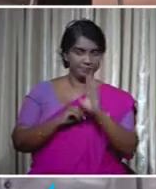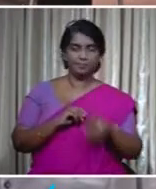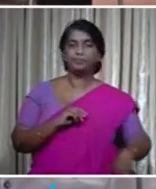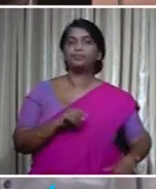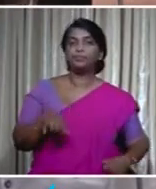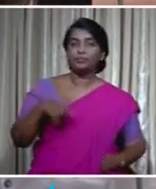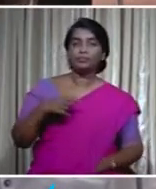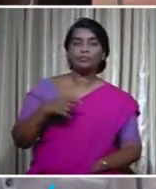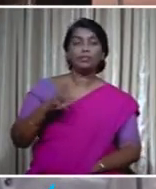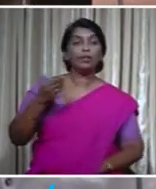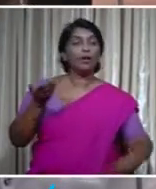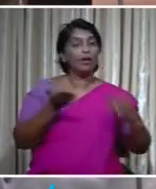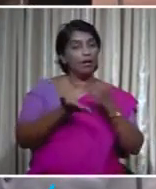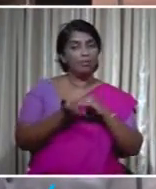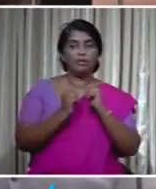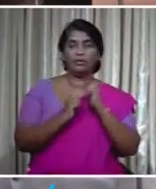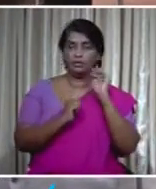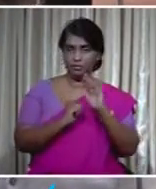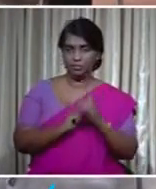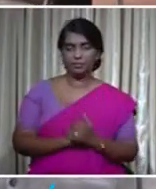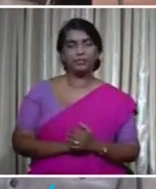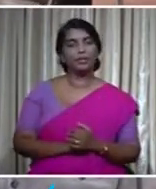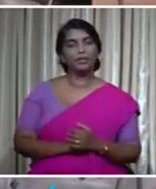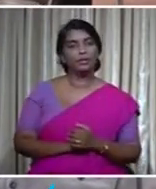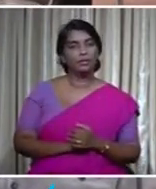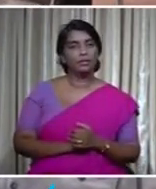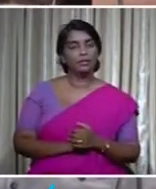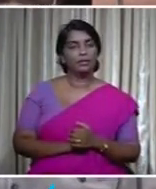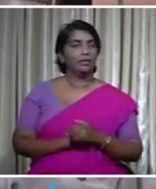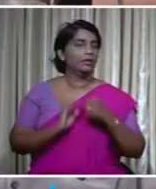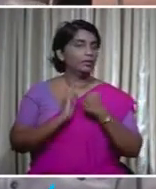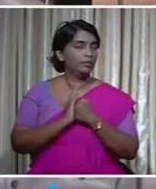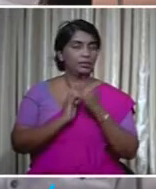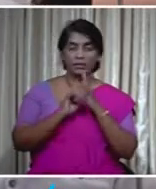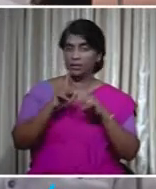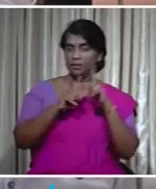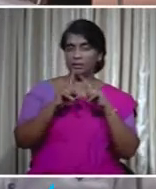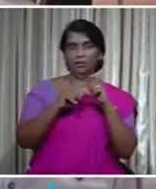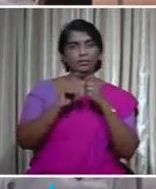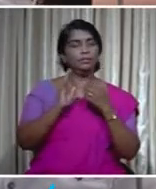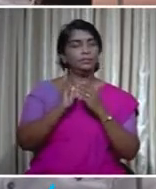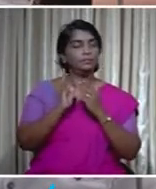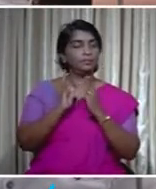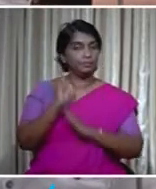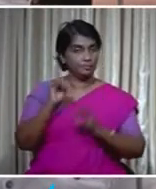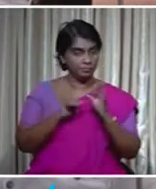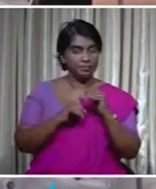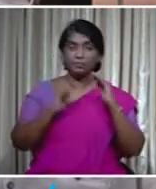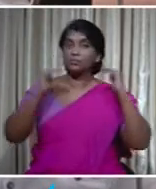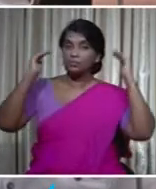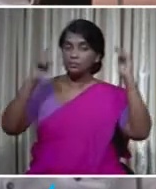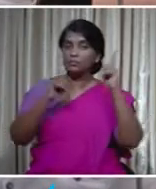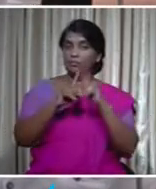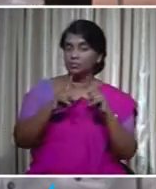காலத்தை சந்தர்ப்பத்தை வழங்குதல் பொருத்தமாக இருக்கும். கௌரவ கல்வி அமைச்சர் அவர்களே, உயர்கல்வி அமைச்சு, கல்வி அமைச்சு, தேசிய